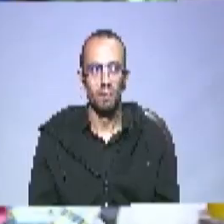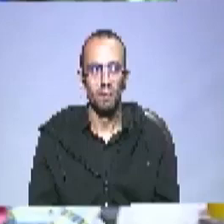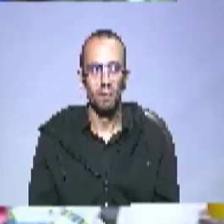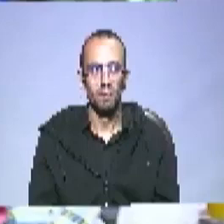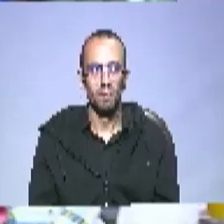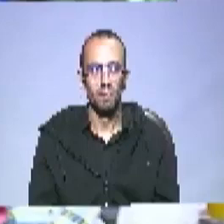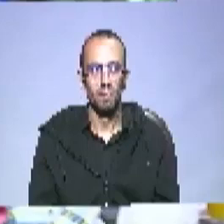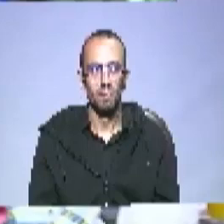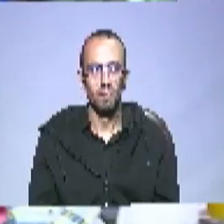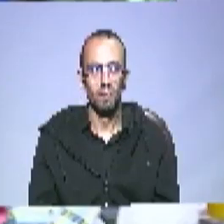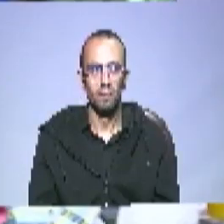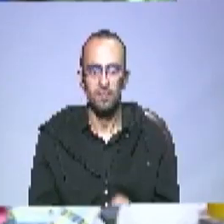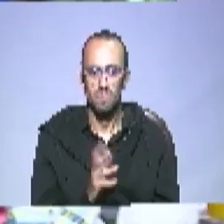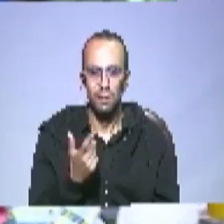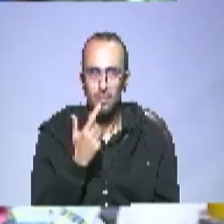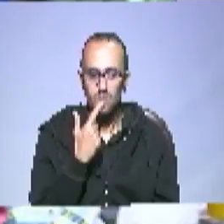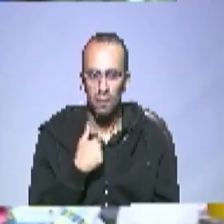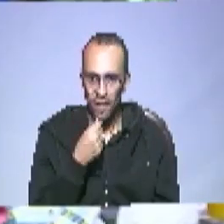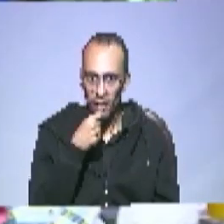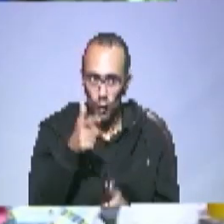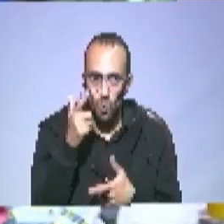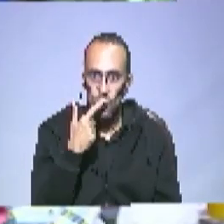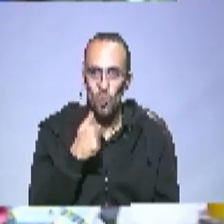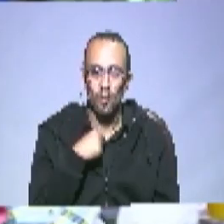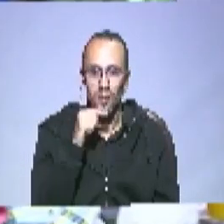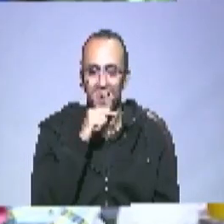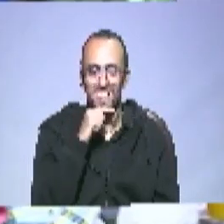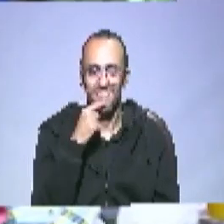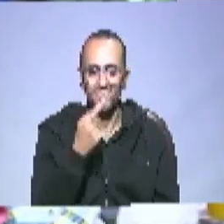طب يا شيف انت هتتغدى واحنا